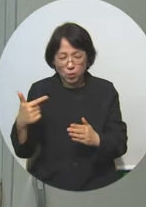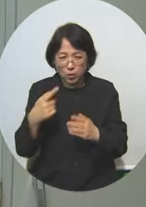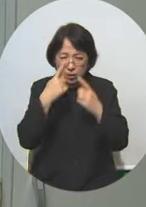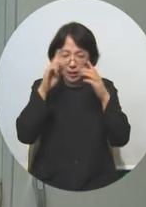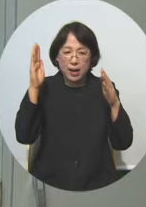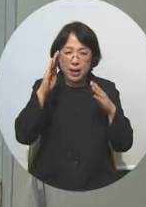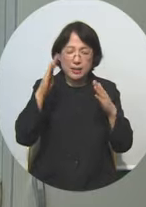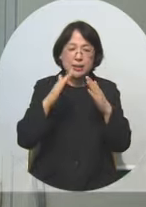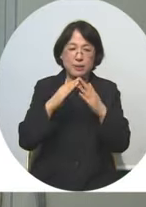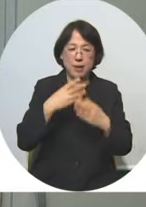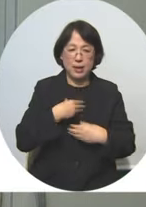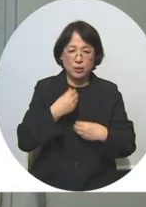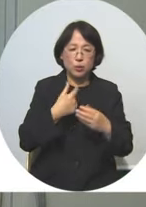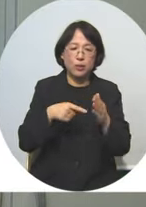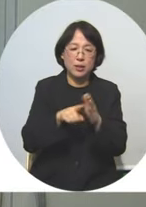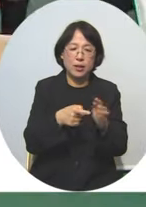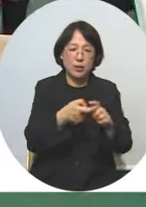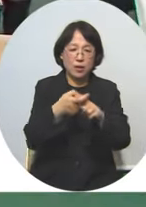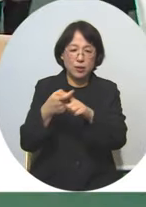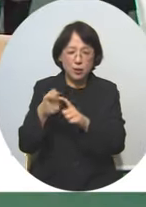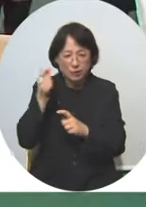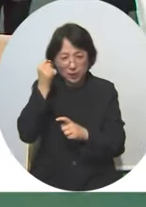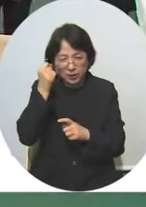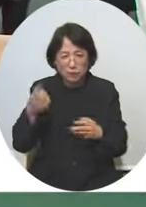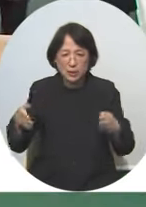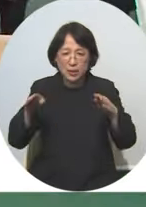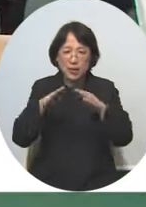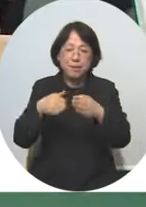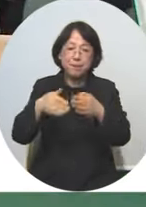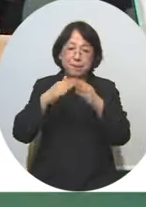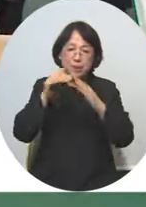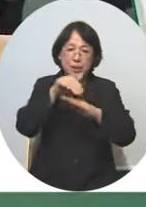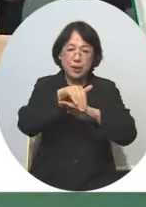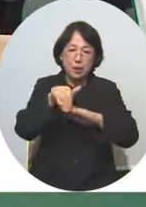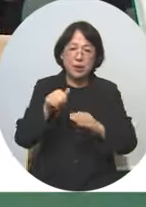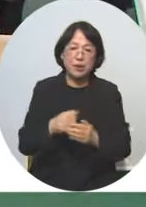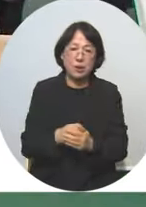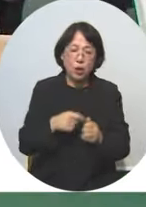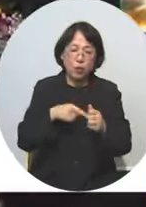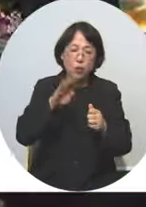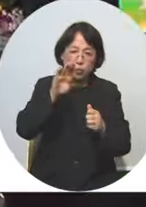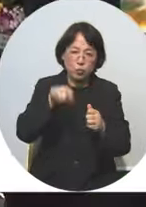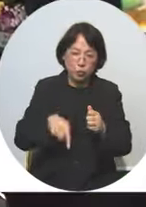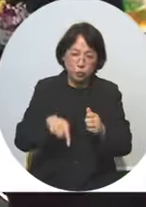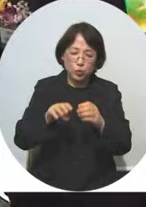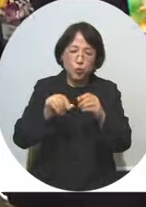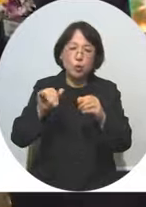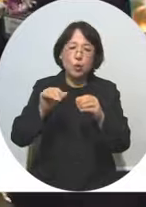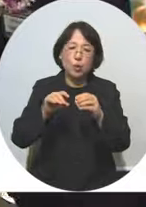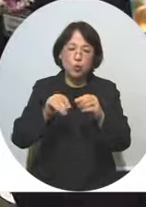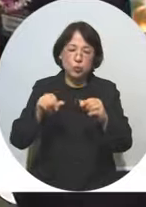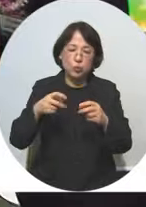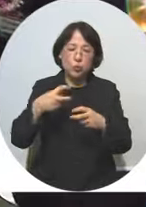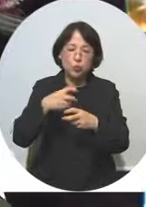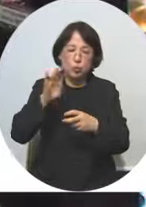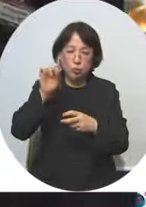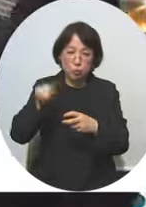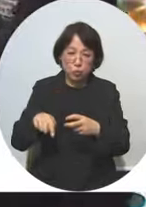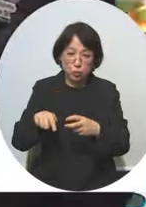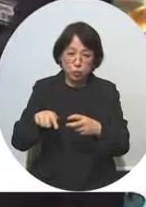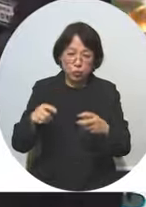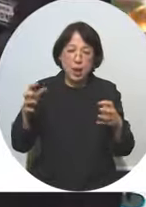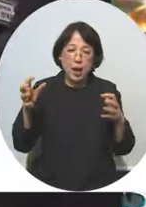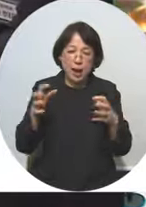지원을 위한 연합기숙사를 건립합니다. 교육부와 국토교통부는 17일 서울 용산구에 제2호 대학생